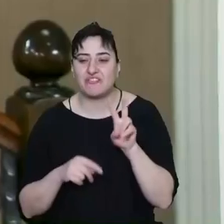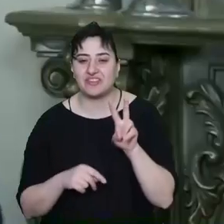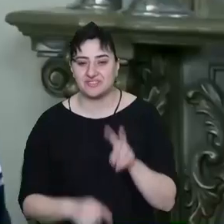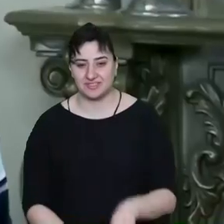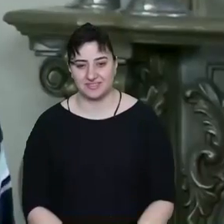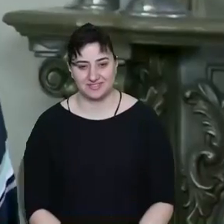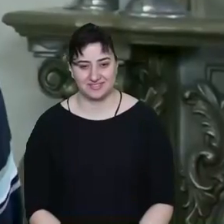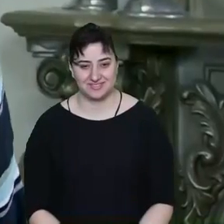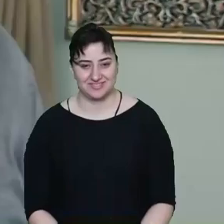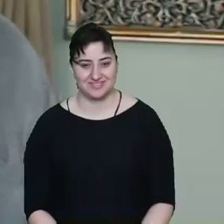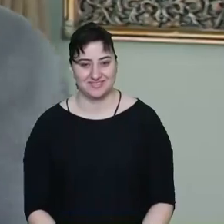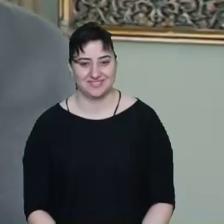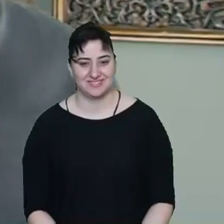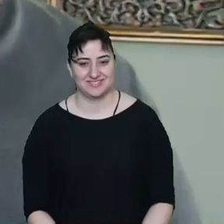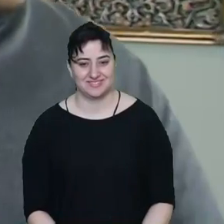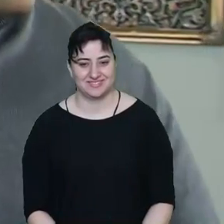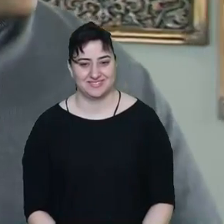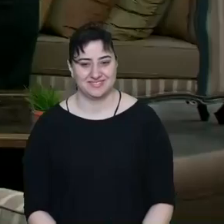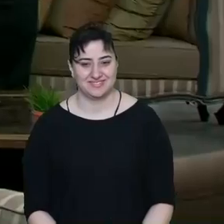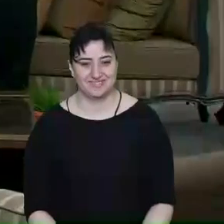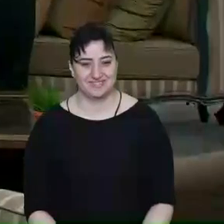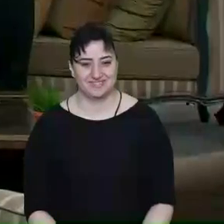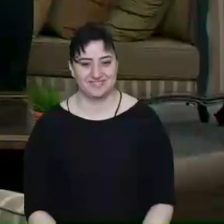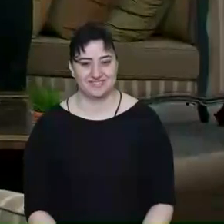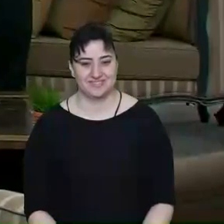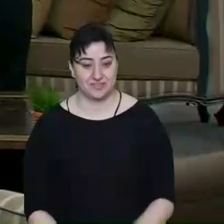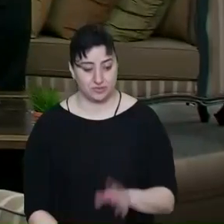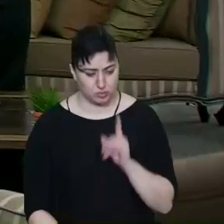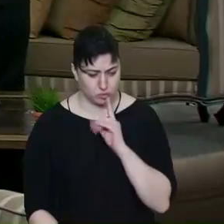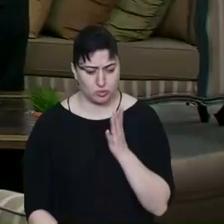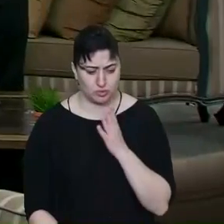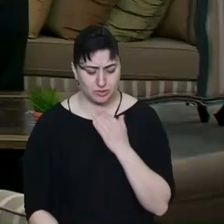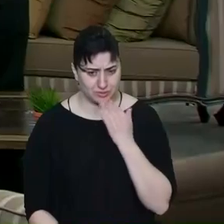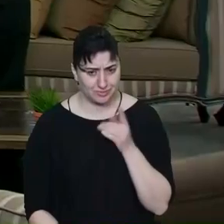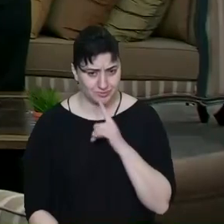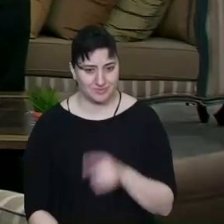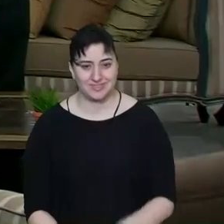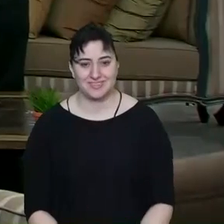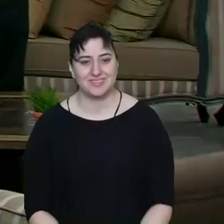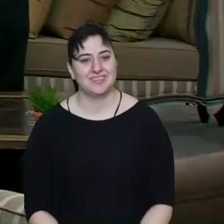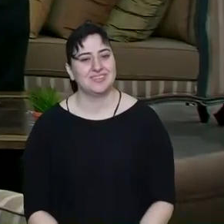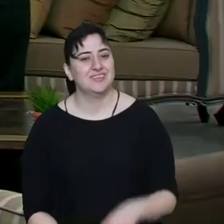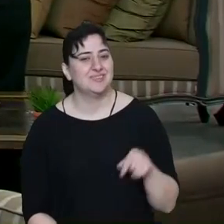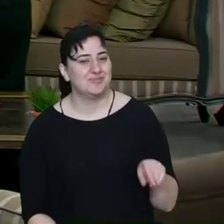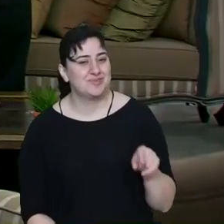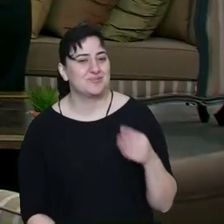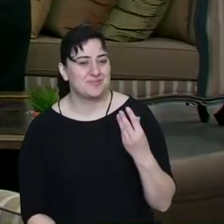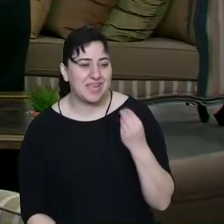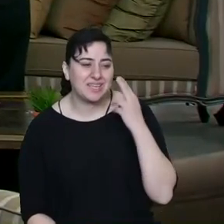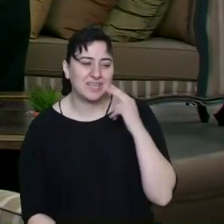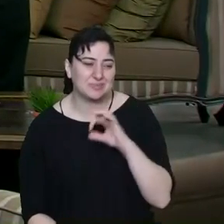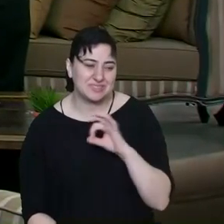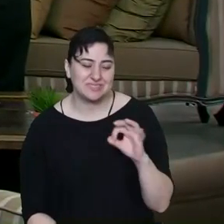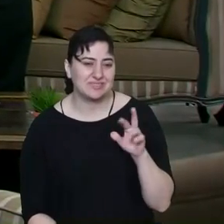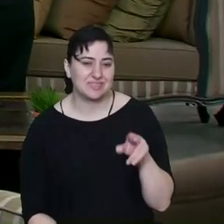gülüyor. Veysel papağanı susturmak için kafese vurdu. Oldu mu? Manyak mısın lan sen? Ama bu birazcık terbiyesiz bir